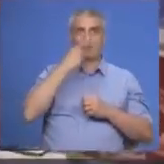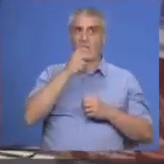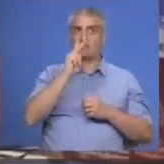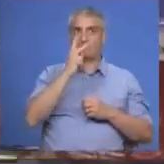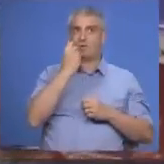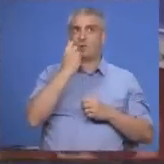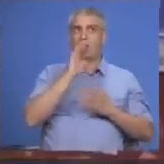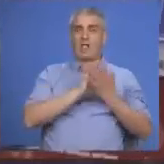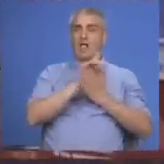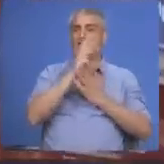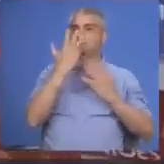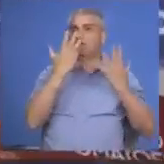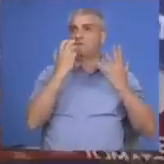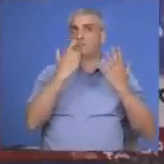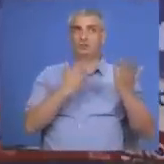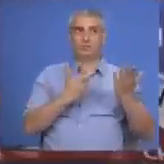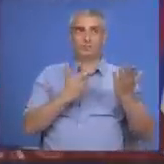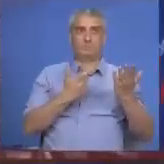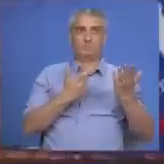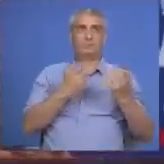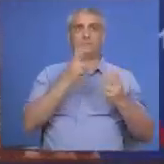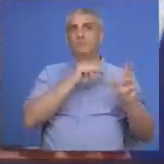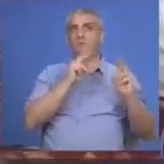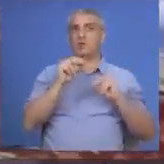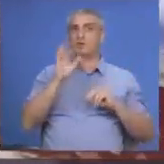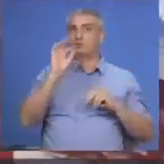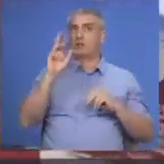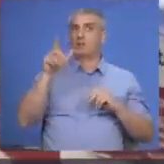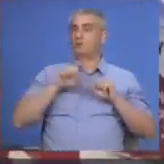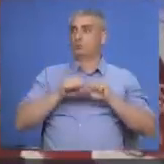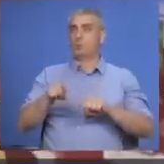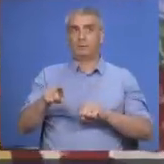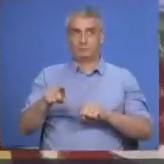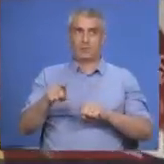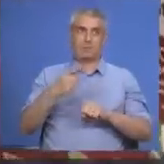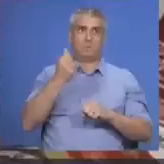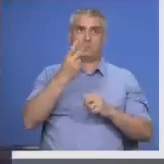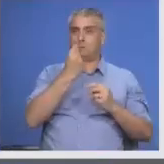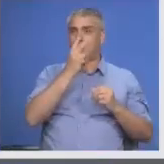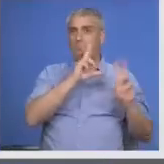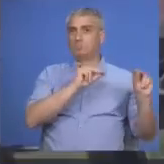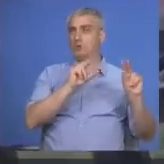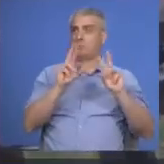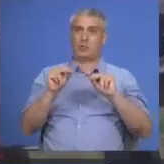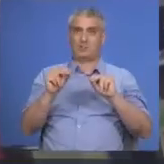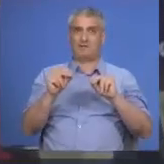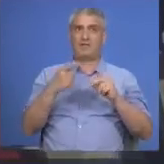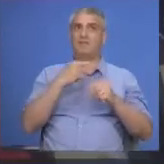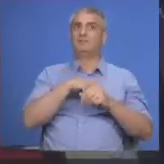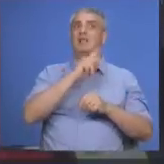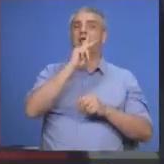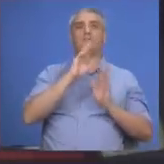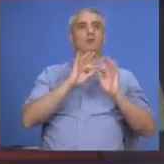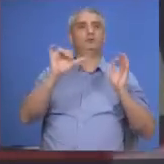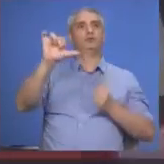תעלה 11.90 שקלים. מוצר דומה מהמותג של שופרסל נמכר באותו מחיר. ובזמן שבקרפור משיקים